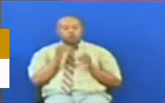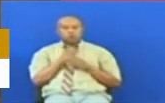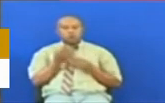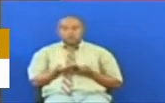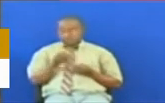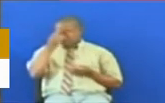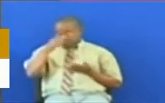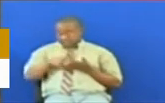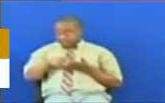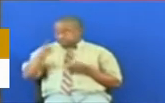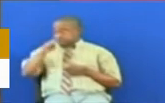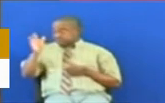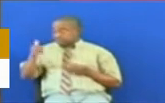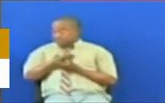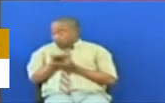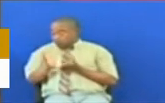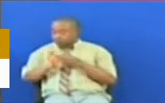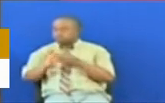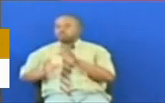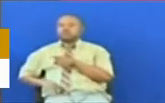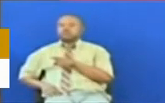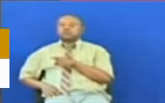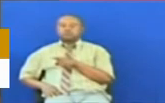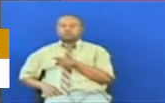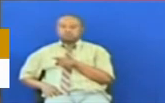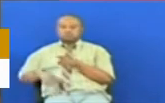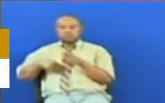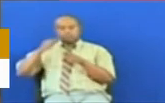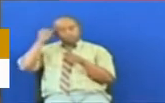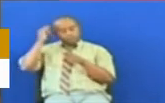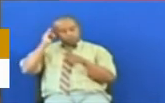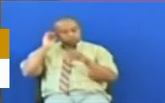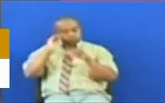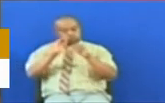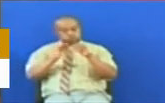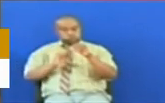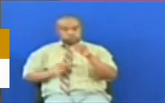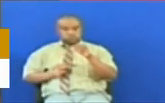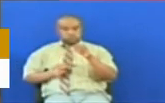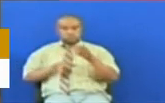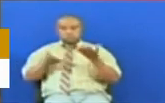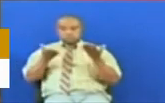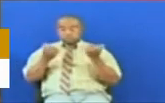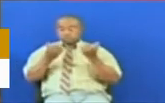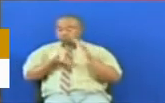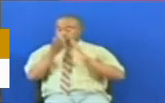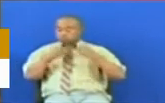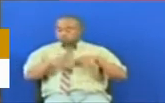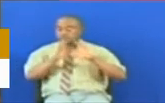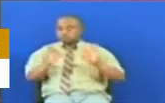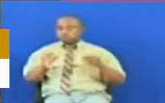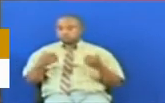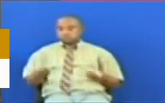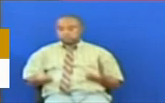tu, ushirikishwaji na kuingiza maoni ya pande zote na tunakwenda katika utekelezaji mzuri. Mimi